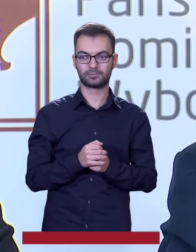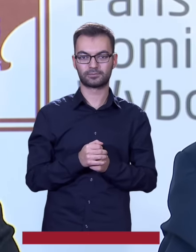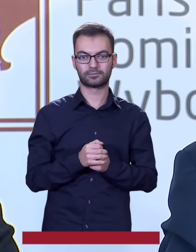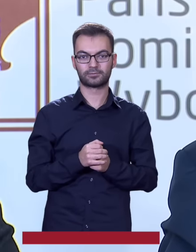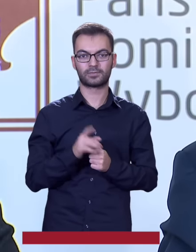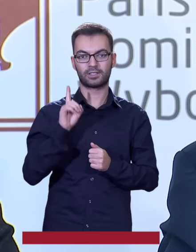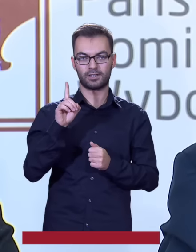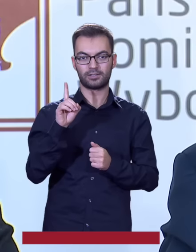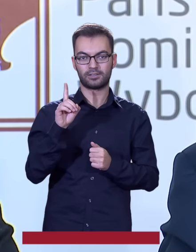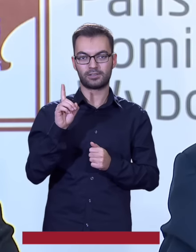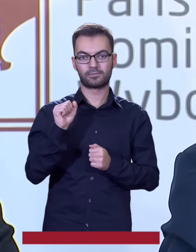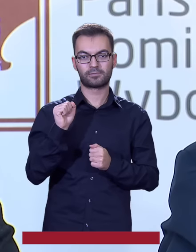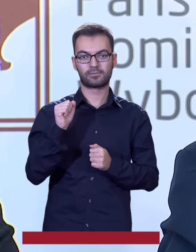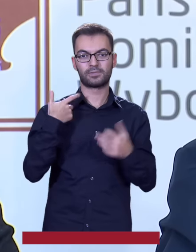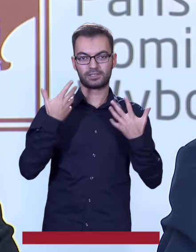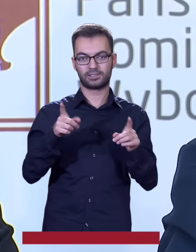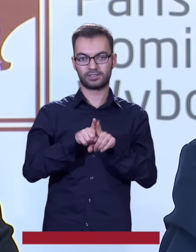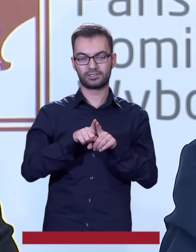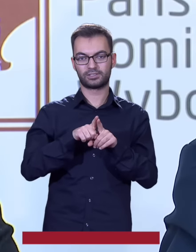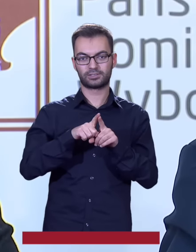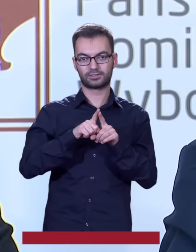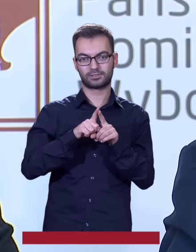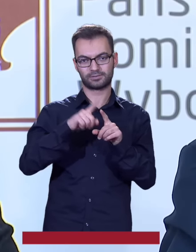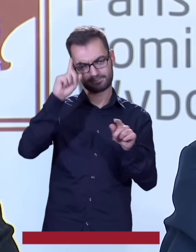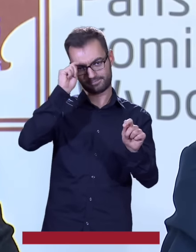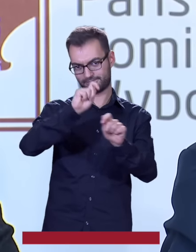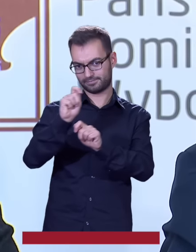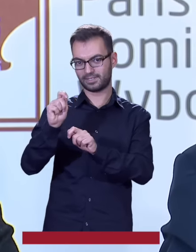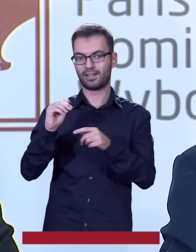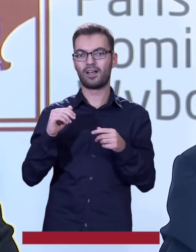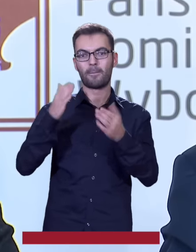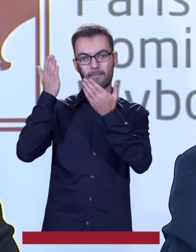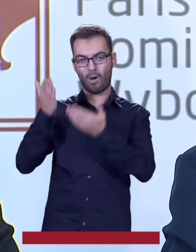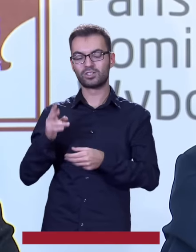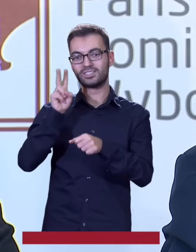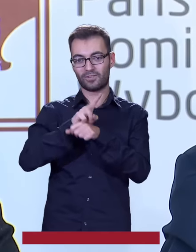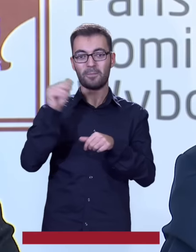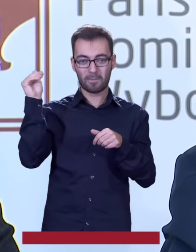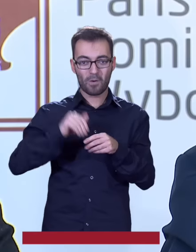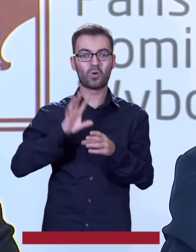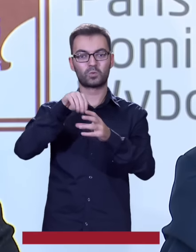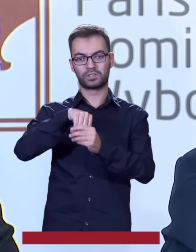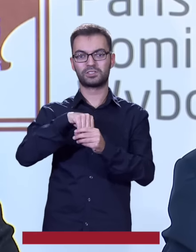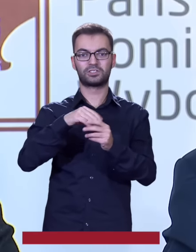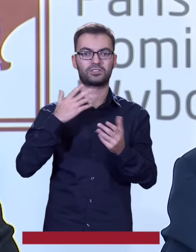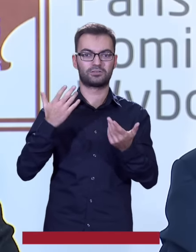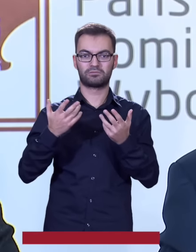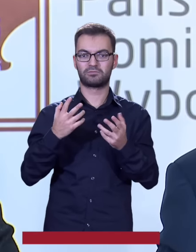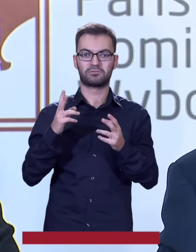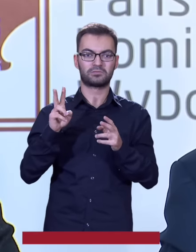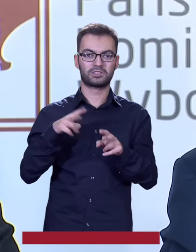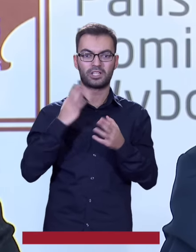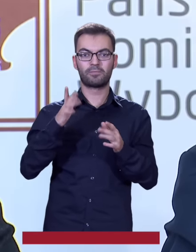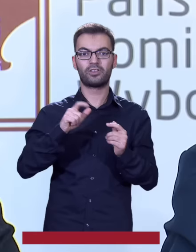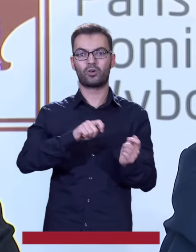Natomiast chciałbym też zwrócić uwagę, że mężowie zaufania mogą uczestniczyć, kiedy będą